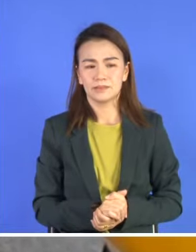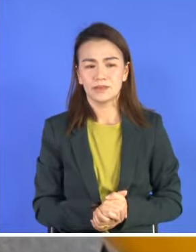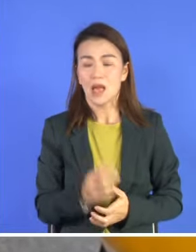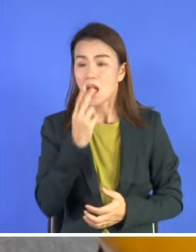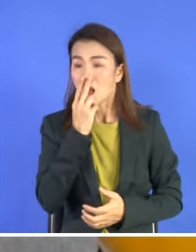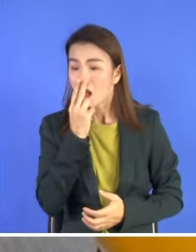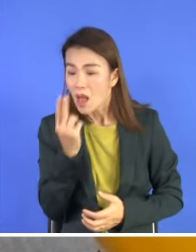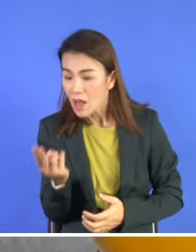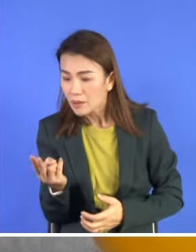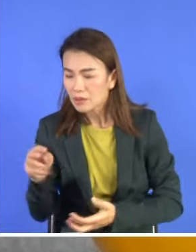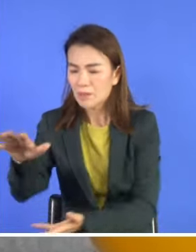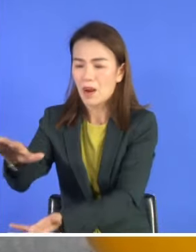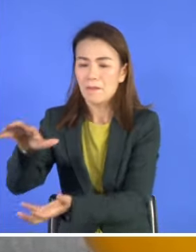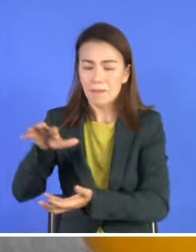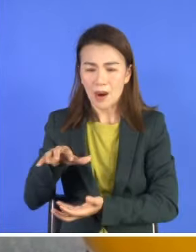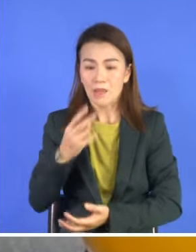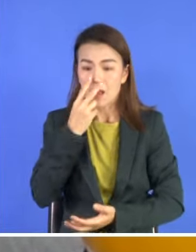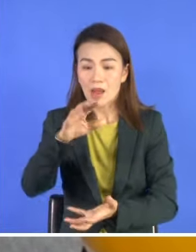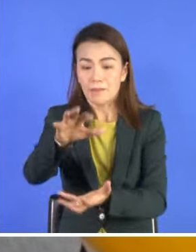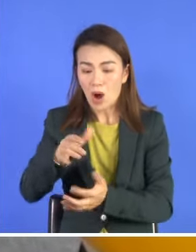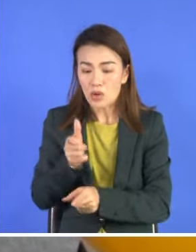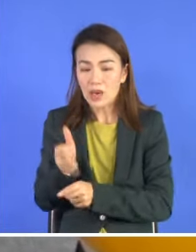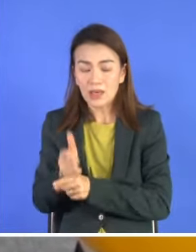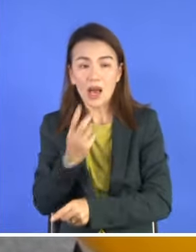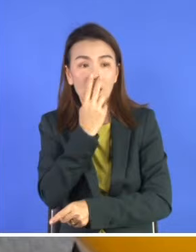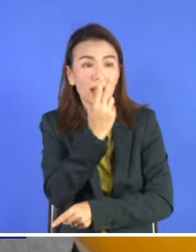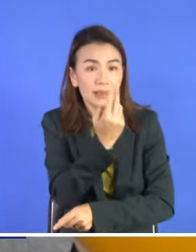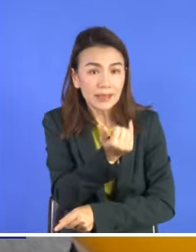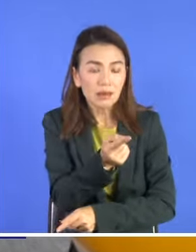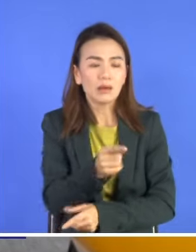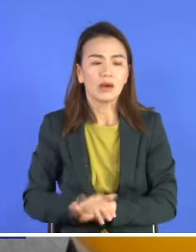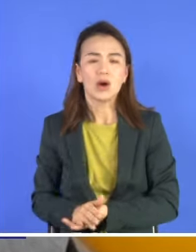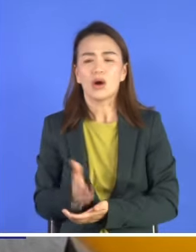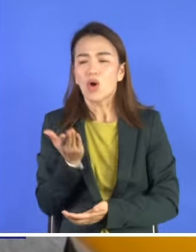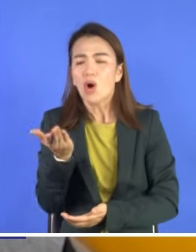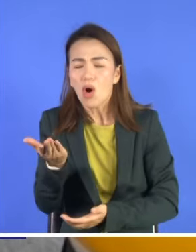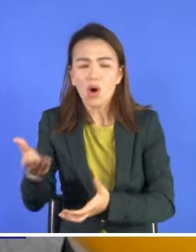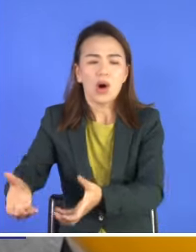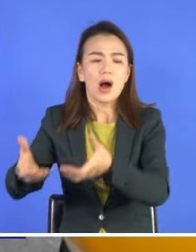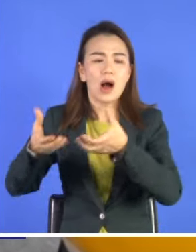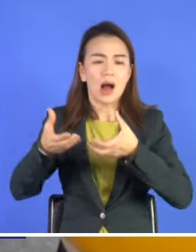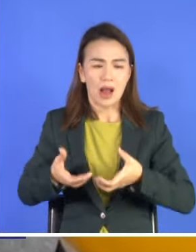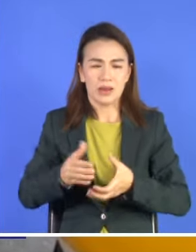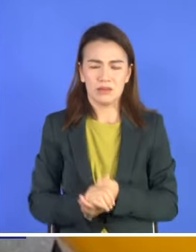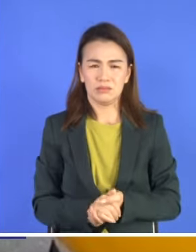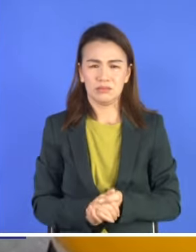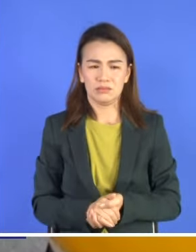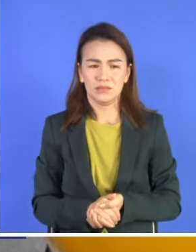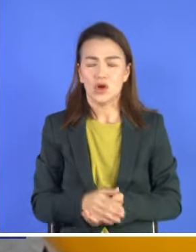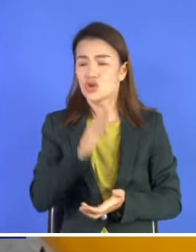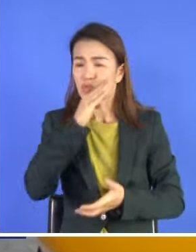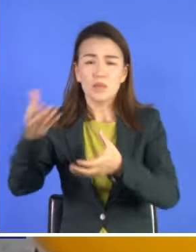อุปการะไว้ก็ขอคืนแต่ถ้าไม่คืนก็ขอให้รู้ว่า